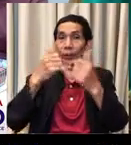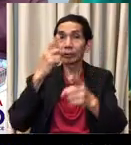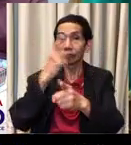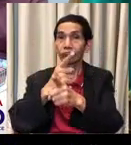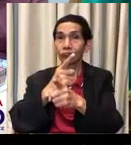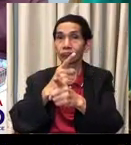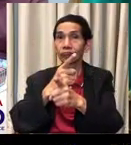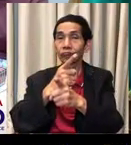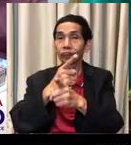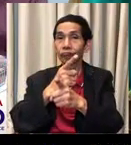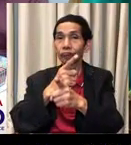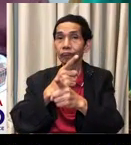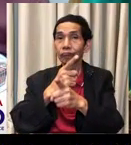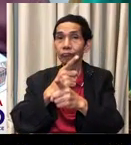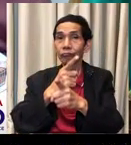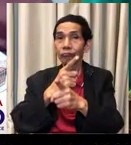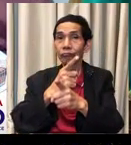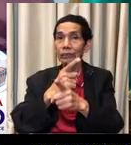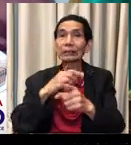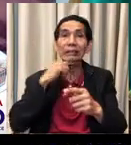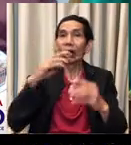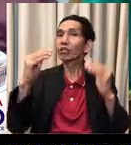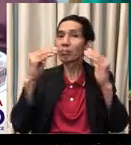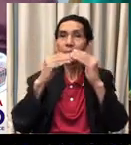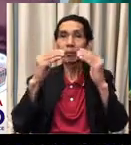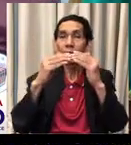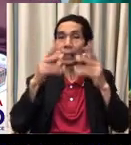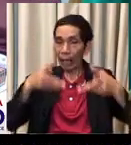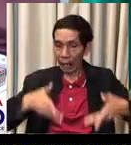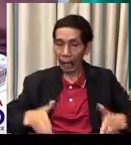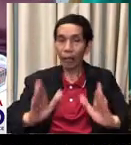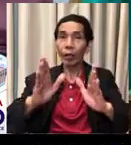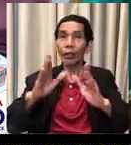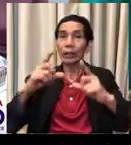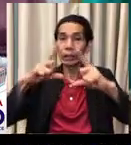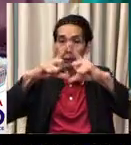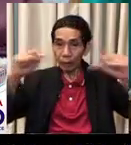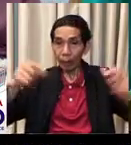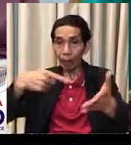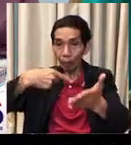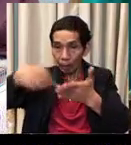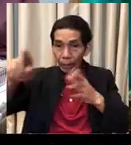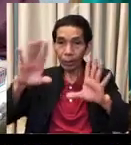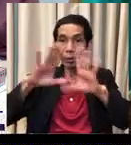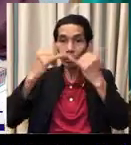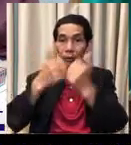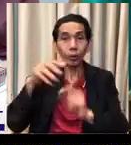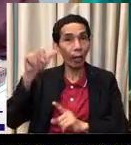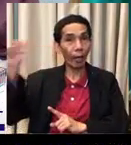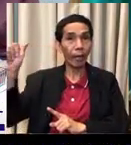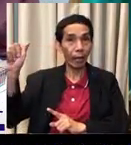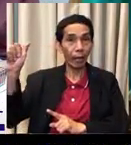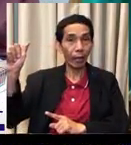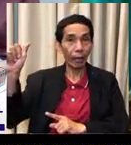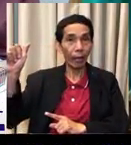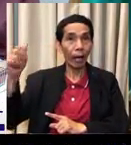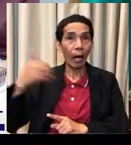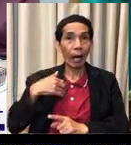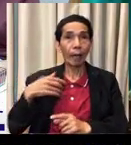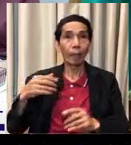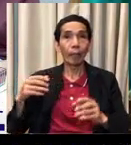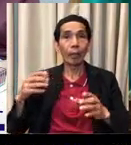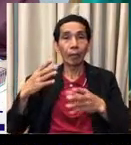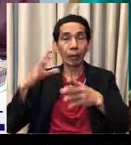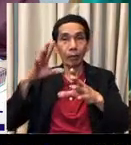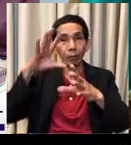mali. It's quite unfair na payagan natin na yung cheque binayad ni Corporation A ay makredit